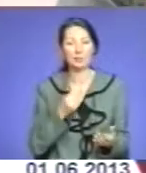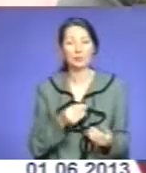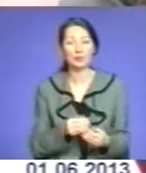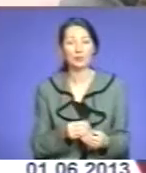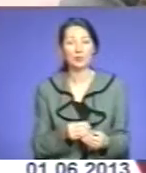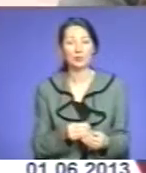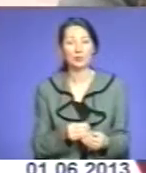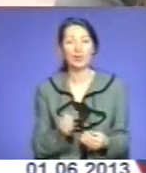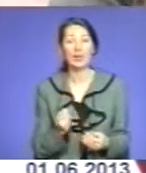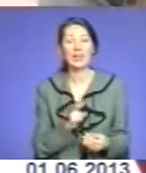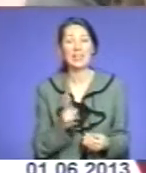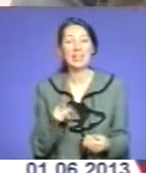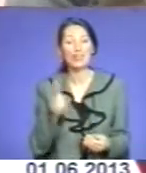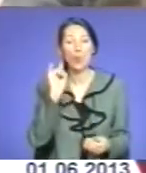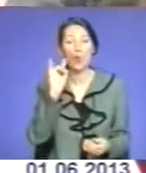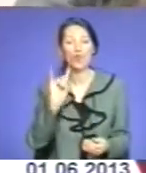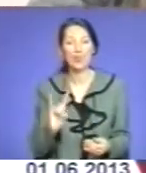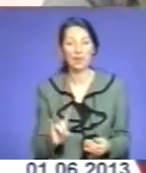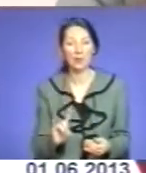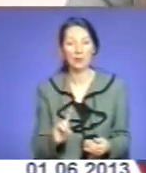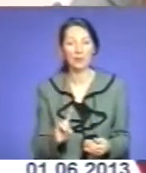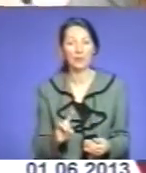А які в ньому вікна?